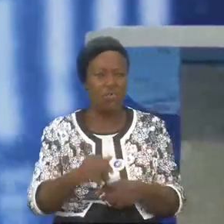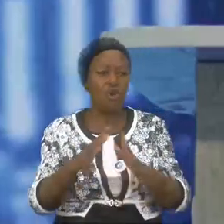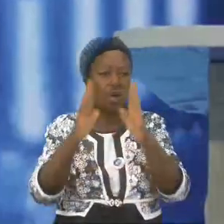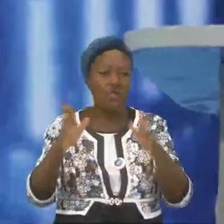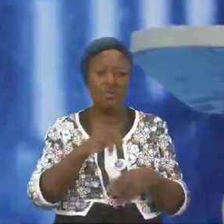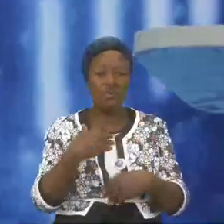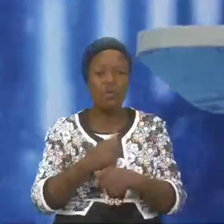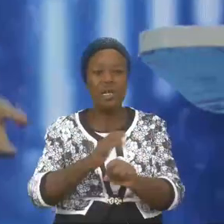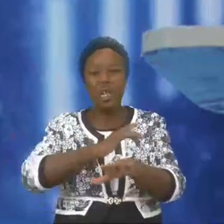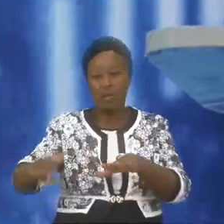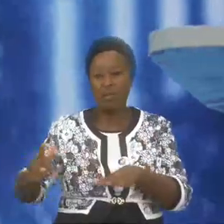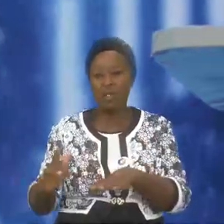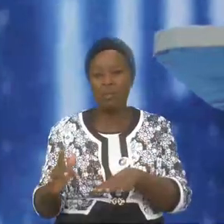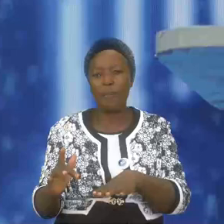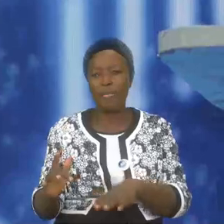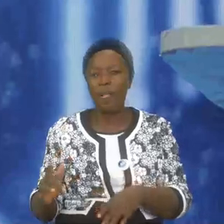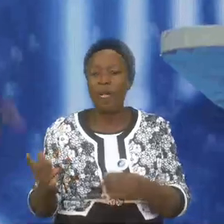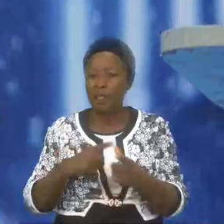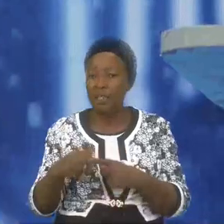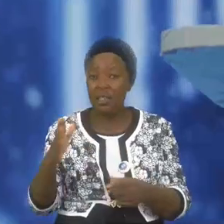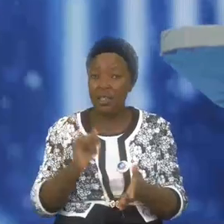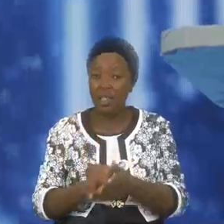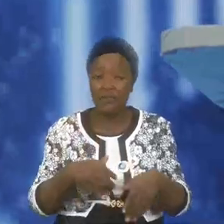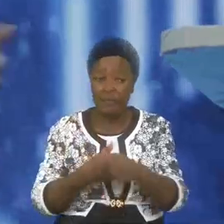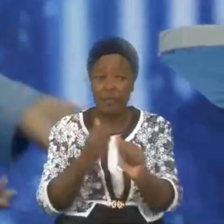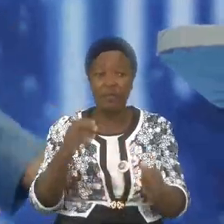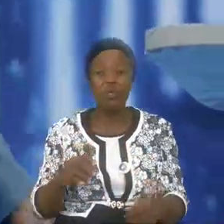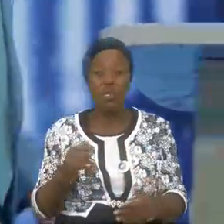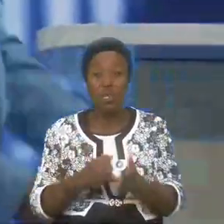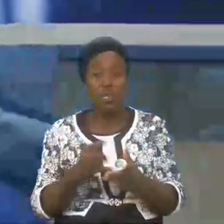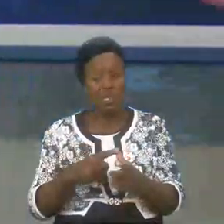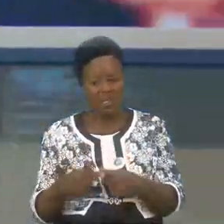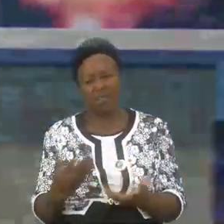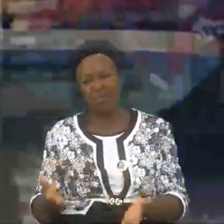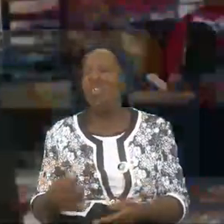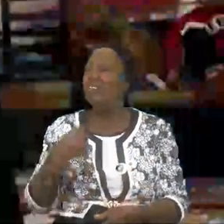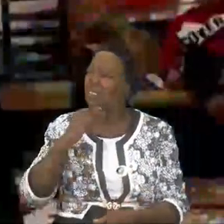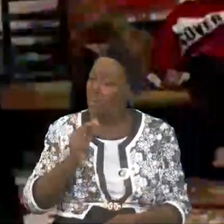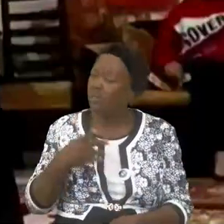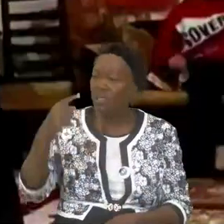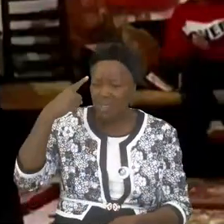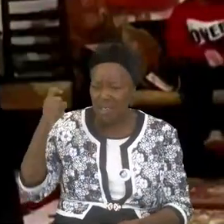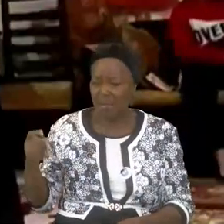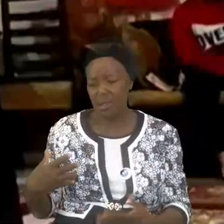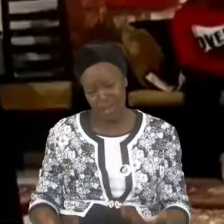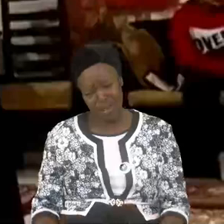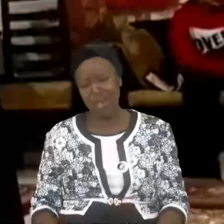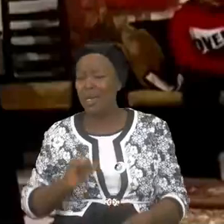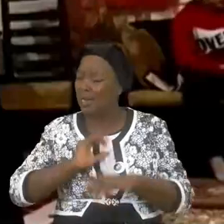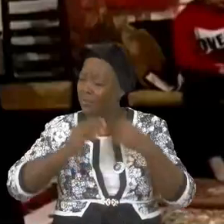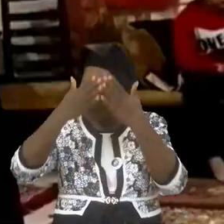Et vos maisons seront réduites en un tas d'immondices. Ce qui a suivi, ils ont continué à dire, raconte-nous le rêve. Mais j'ai